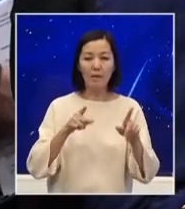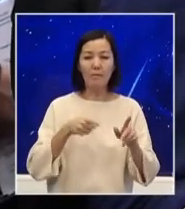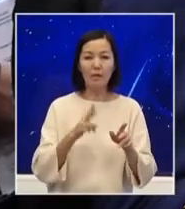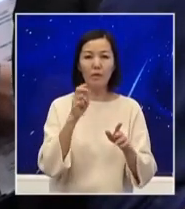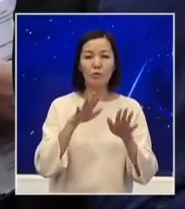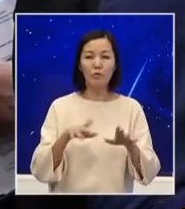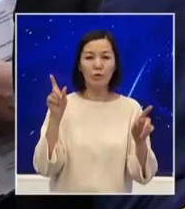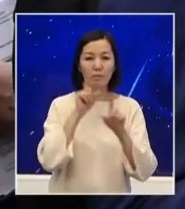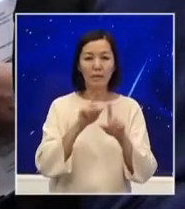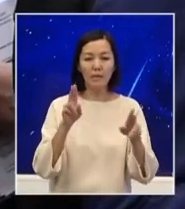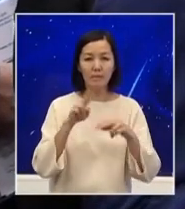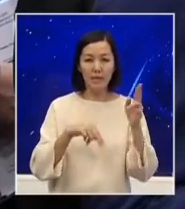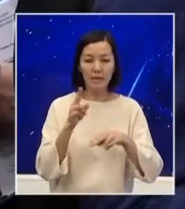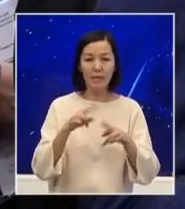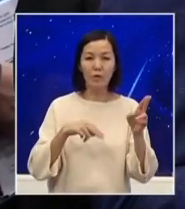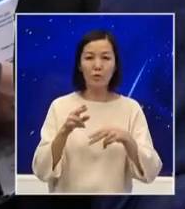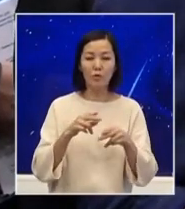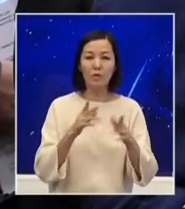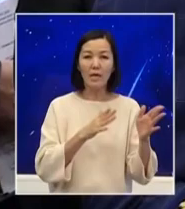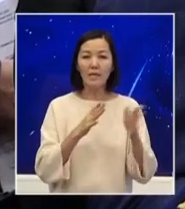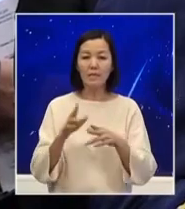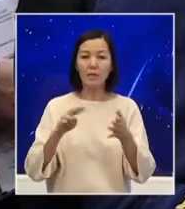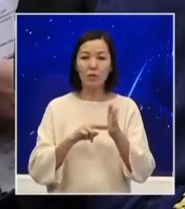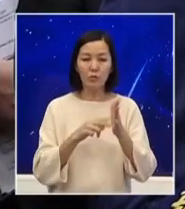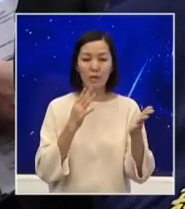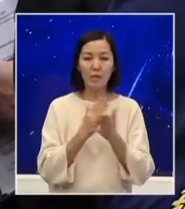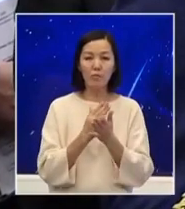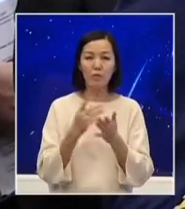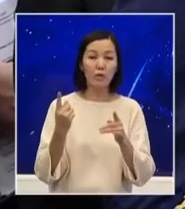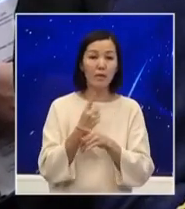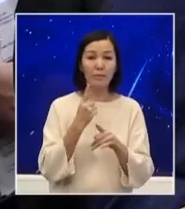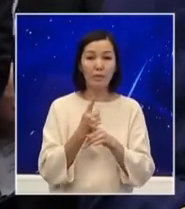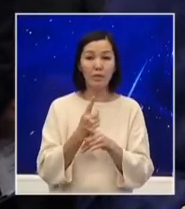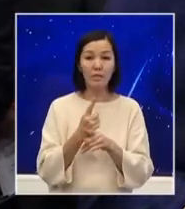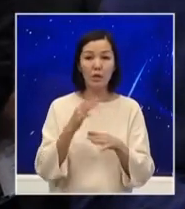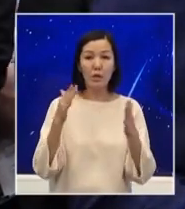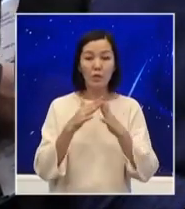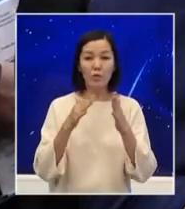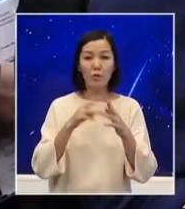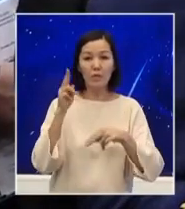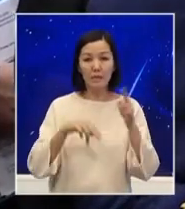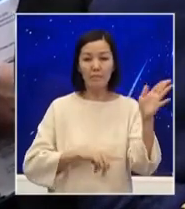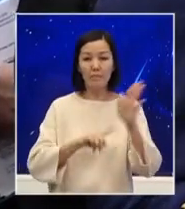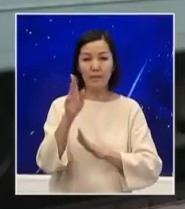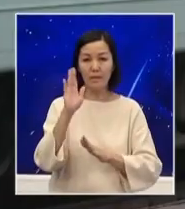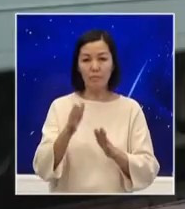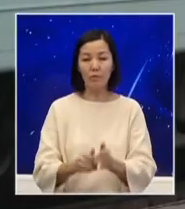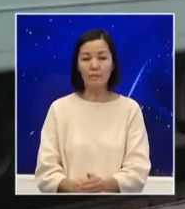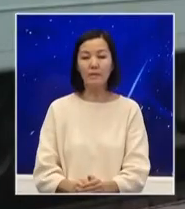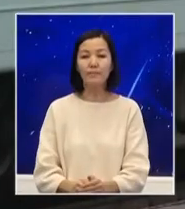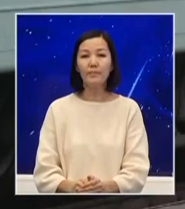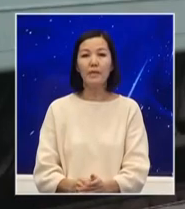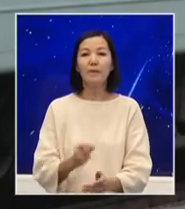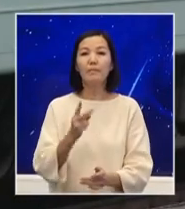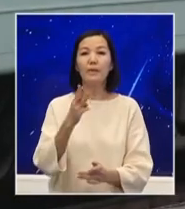1200 орындық мектеп салынады. Құрылыс бірнеше кезеңге жоспарланып отыр. Ең біріншісінде біз үйлерді салып бастаймыз. Бірер